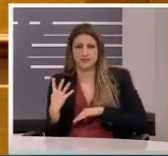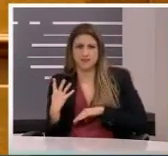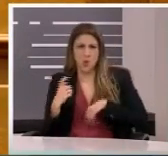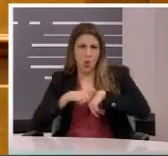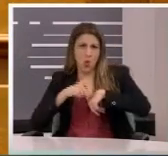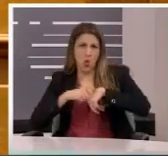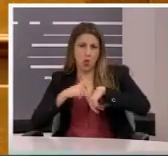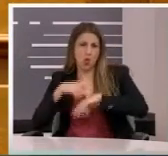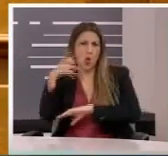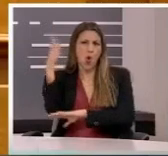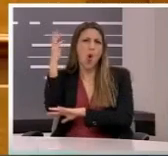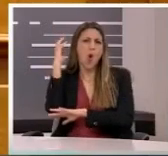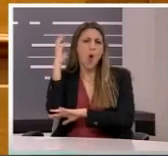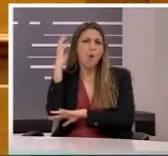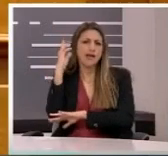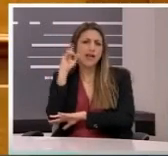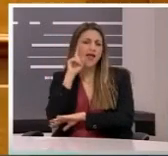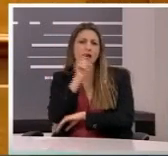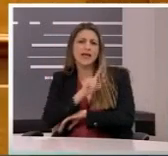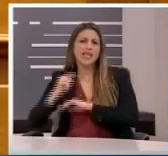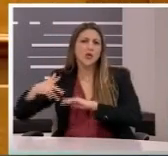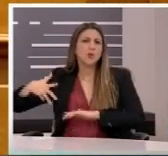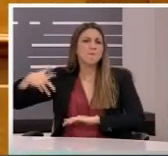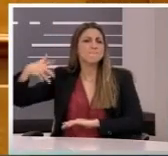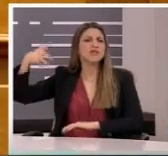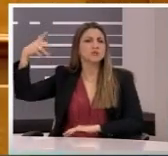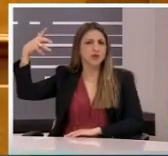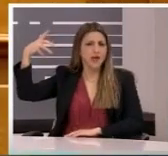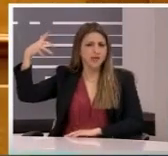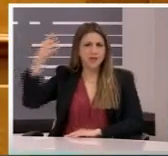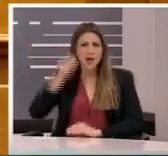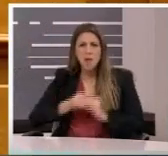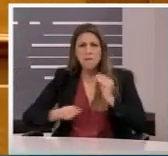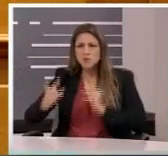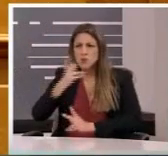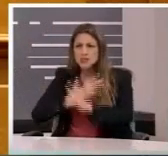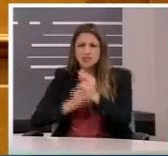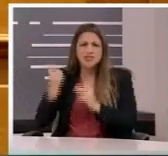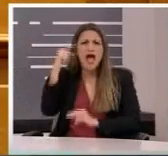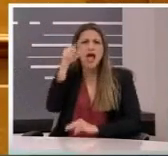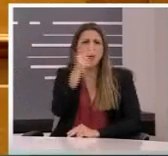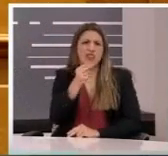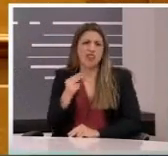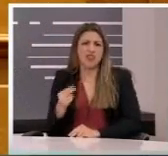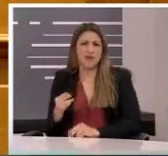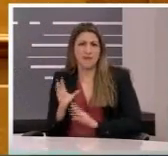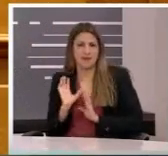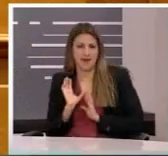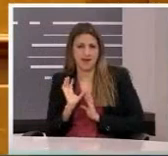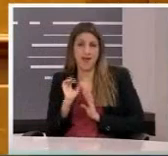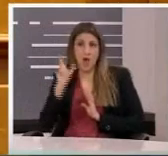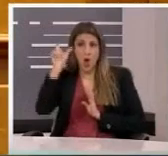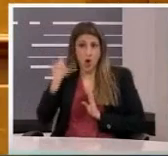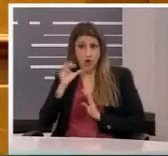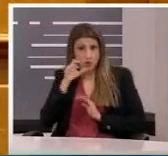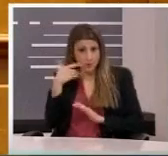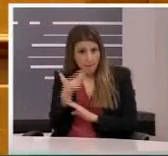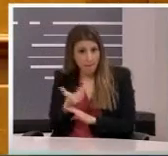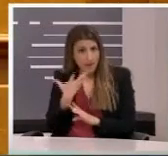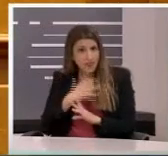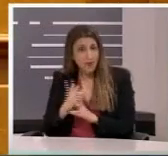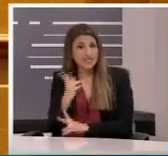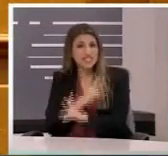Μητσοτάκη, του Προέδρου της Αξιωματικής Αντιπολίτευσης, ασχολήθηκαν με εντελώς διαφορετικά ζητήματα από τα ζητήματα που υποτίθεται ότι θα έπρεπε να συζητηθούν